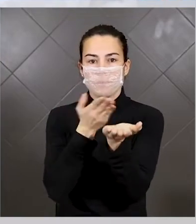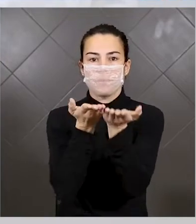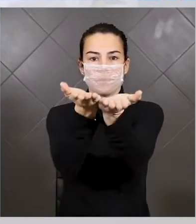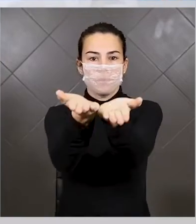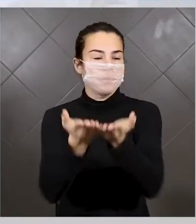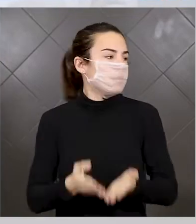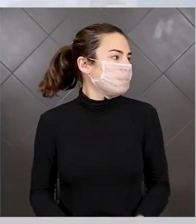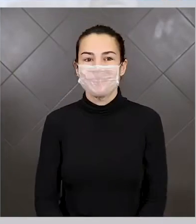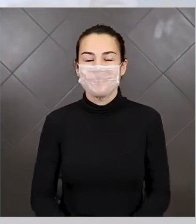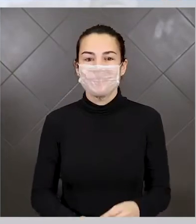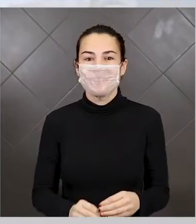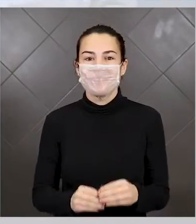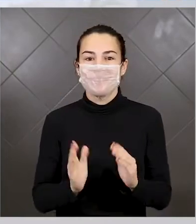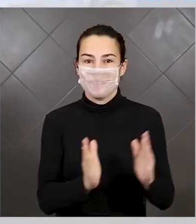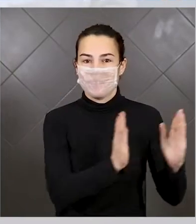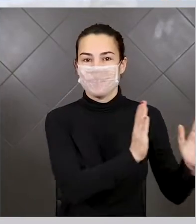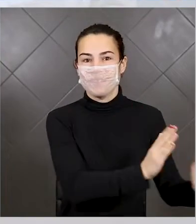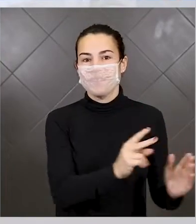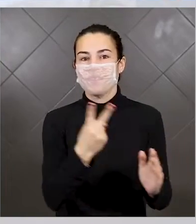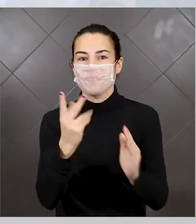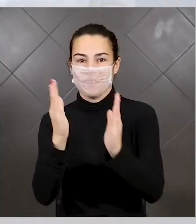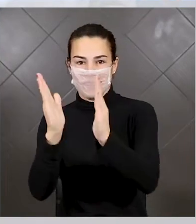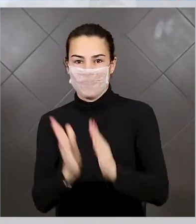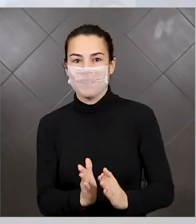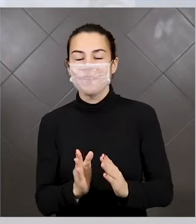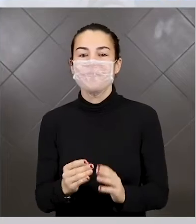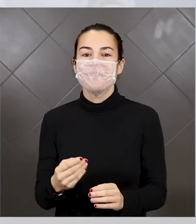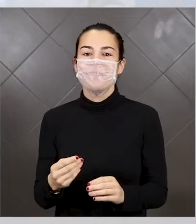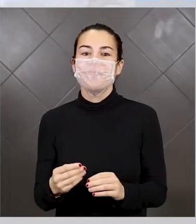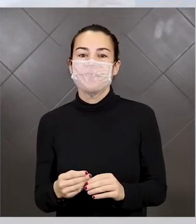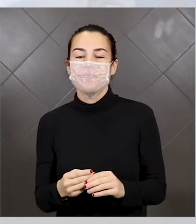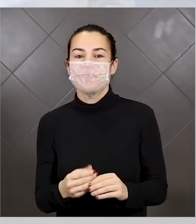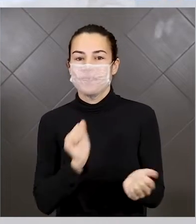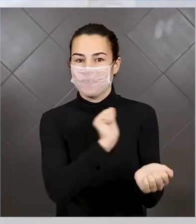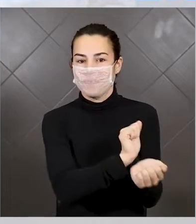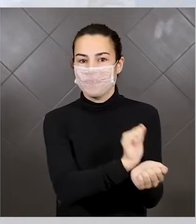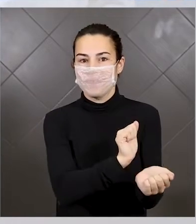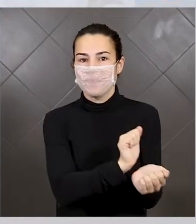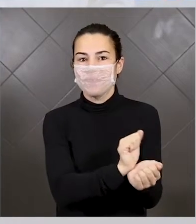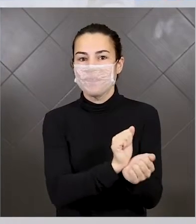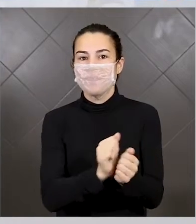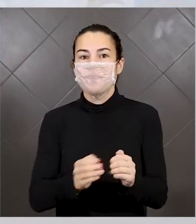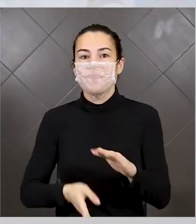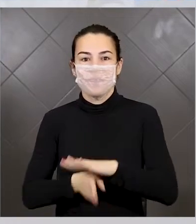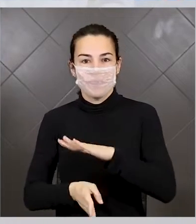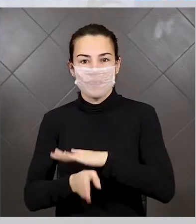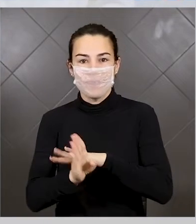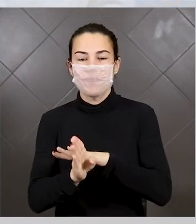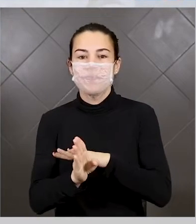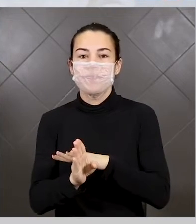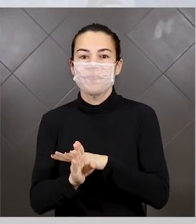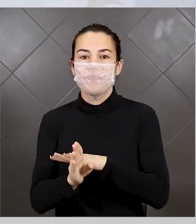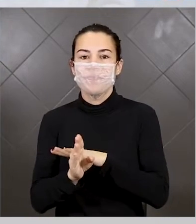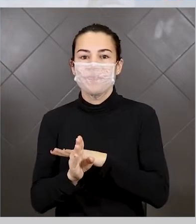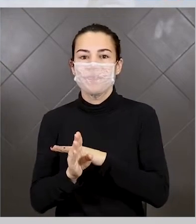Vale, el que farem serà, una vegada tenim la de quas dins el forn, per anar seguint la recepta, el que farem serà